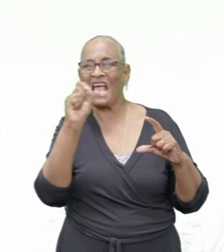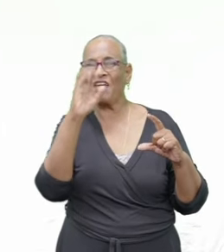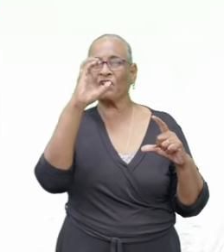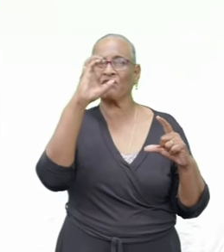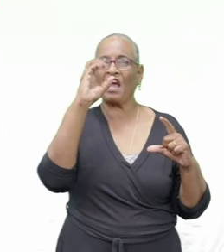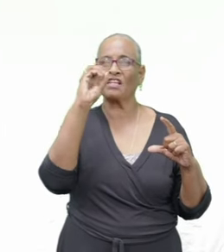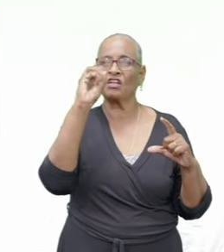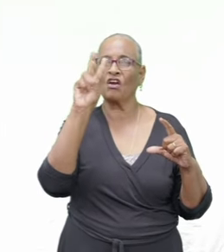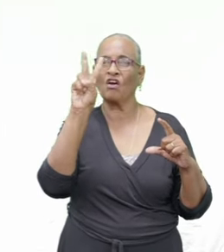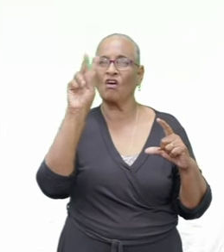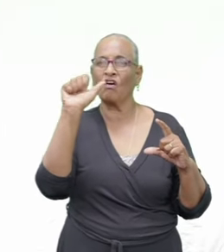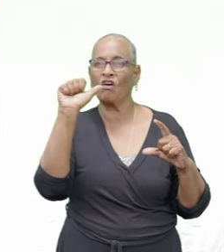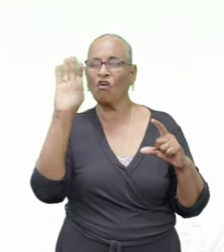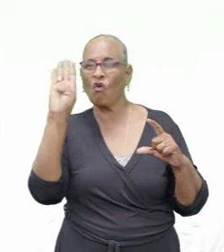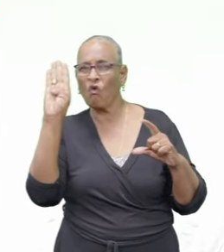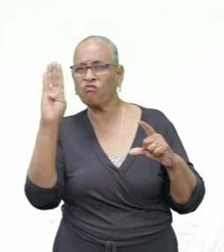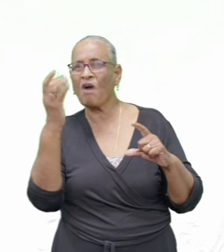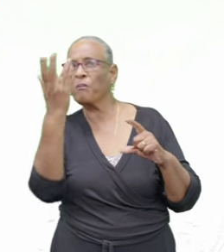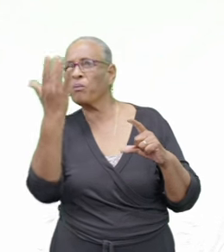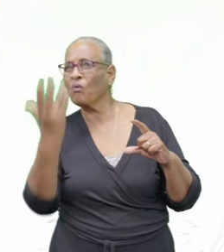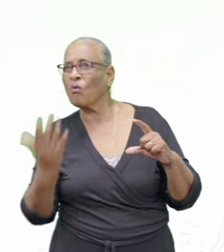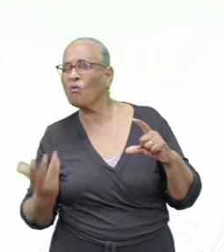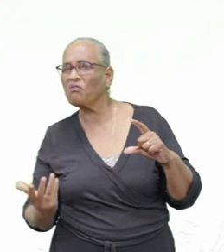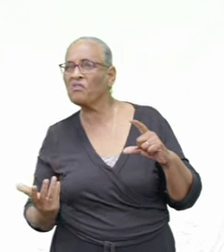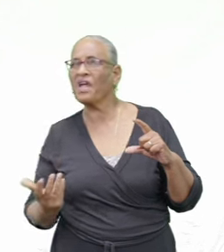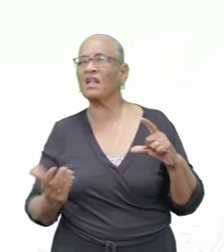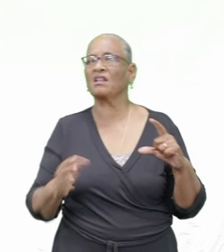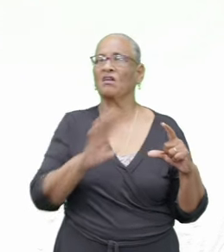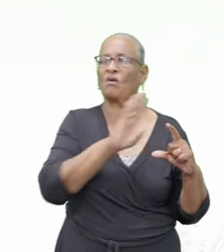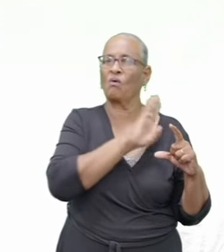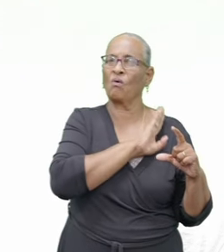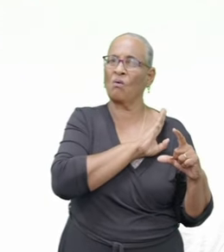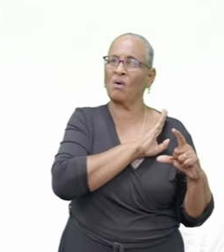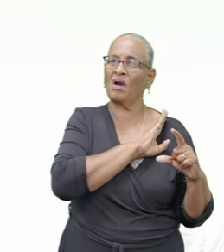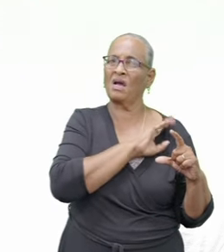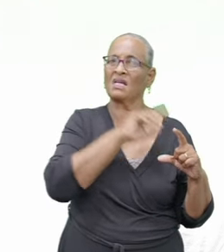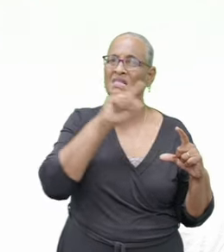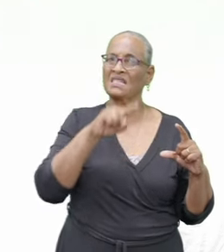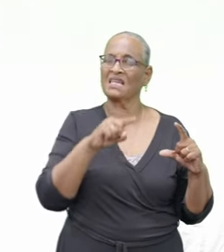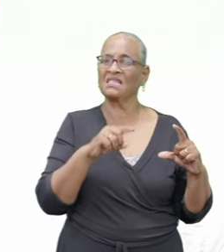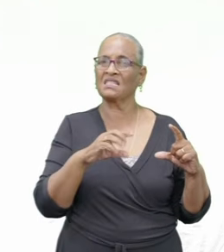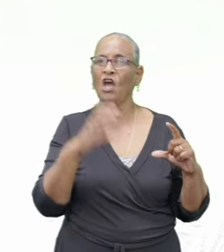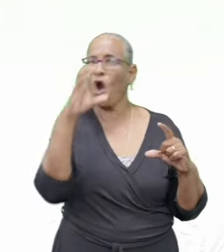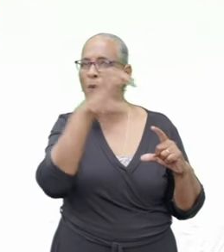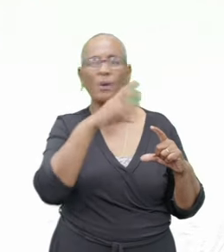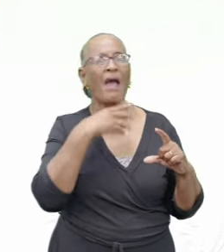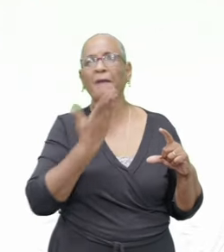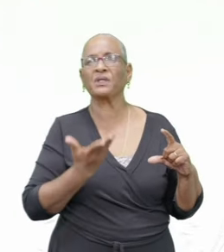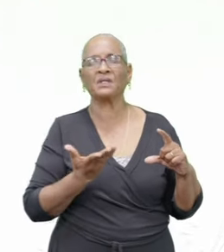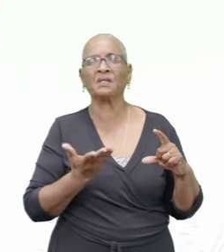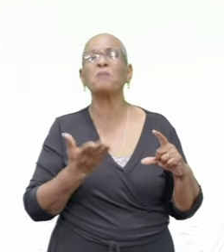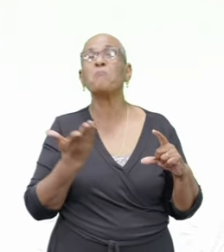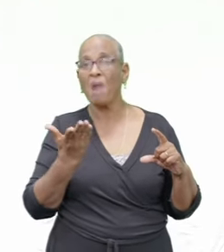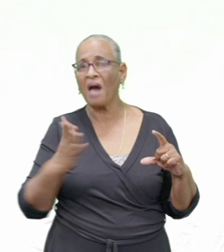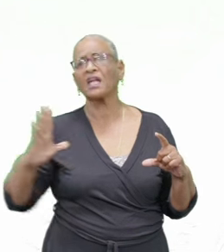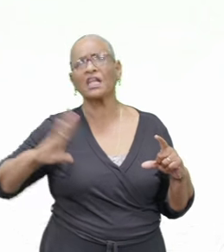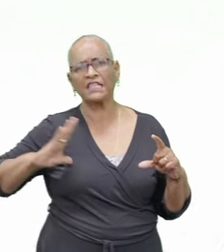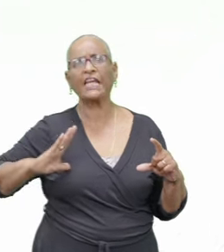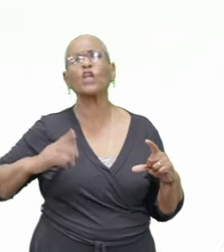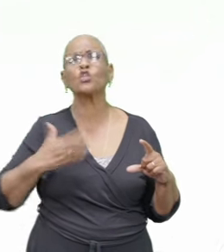Daar hebben we ook overzichten van. Helaas ben ik niet in de gelegenheid geweest dat in deze slide te plaatsen. Maar de directeur heeft die